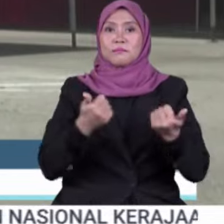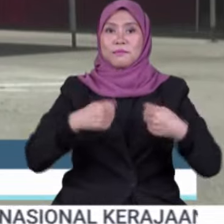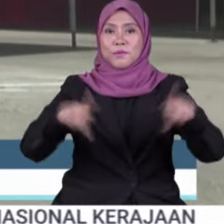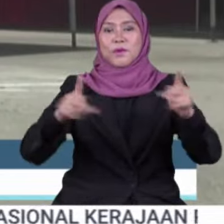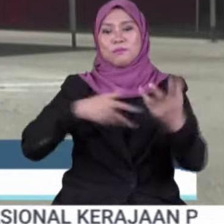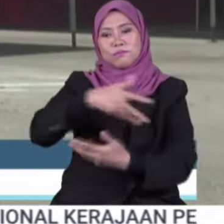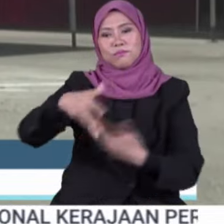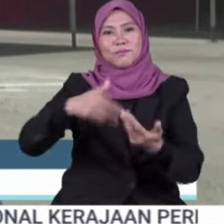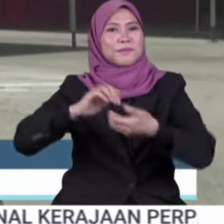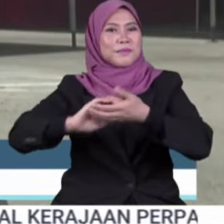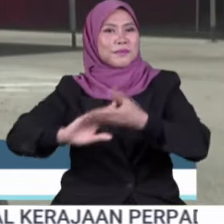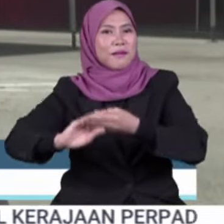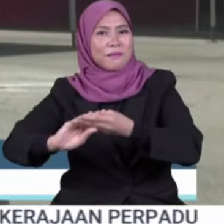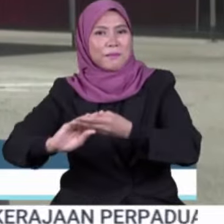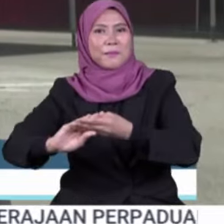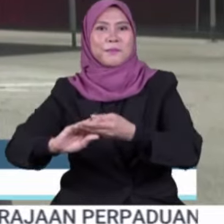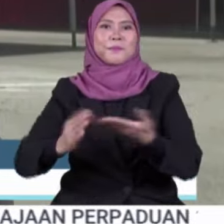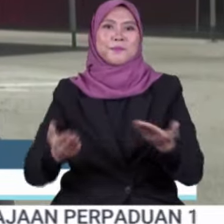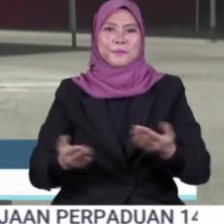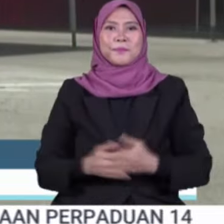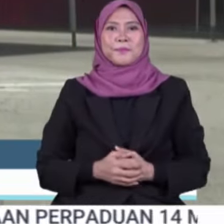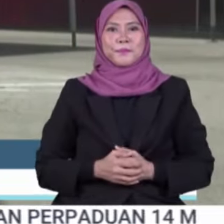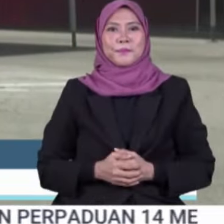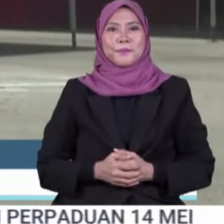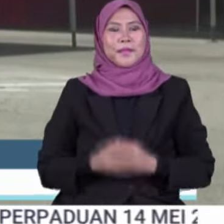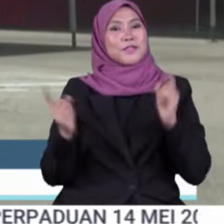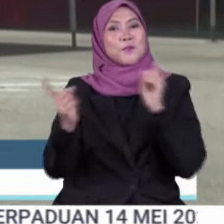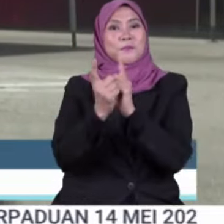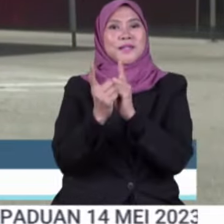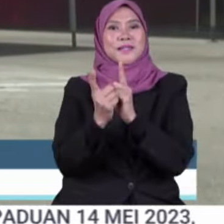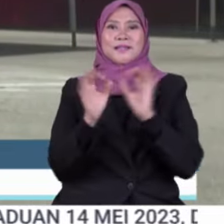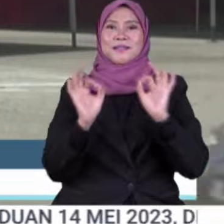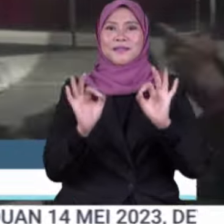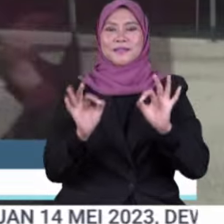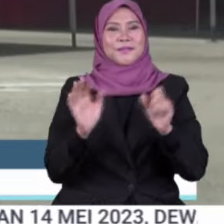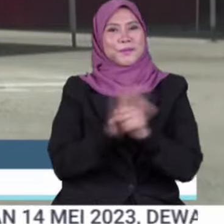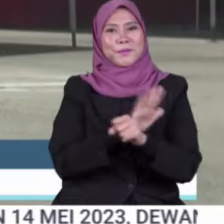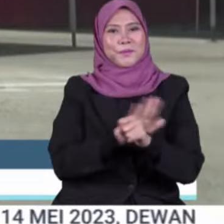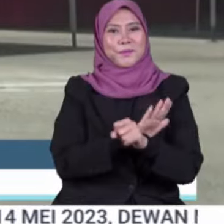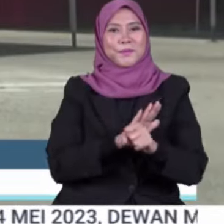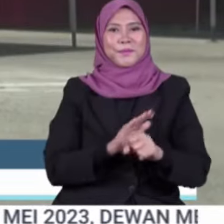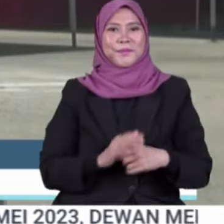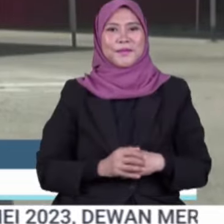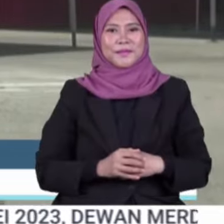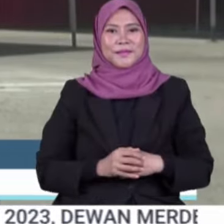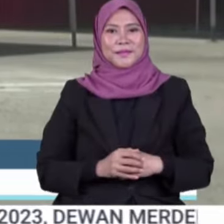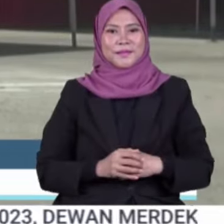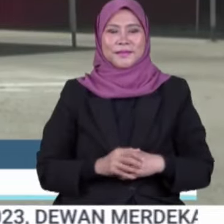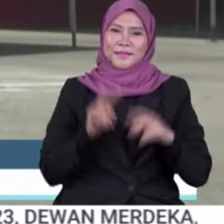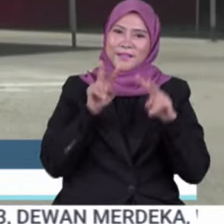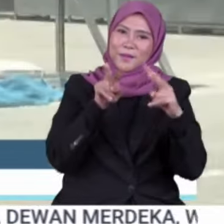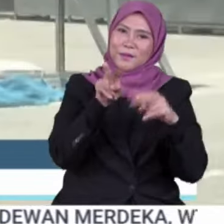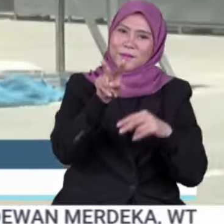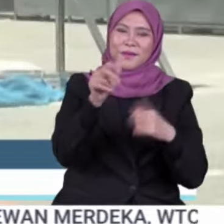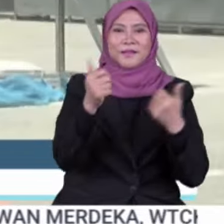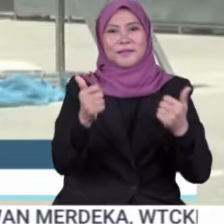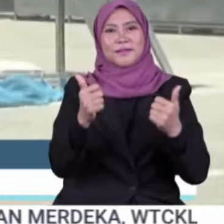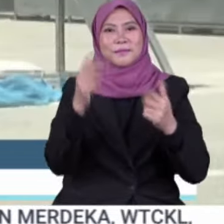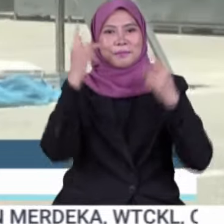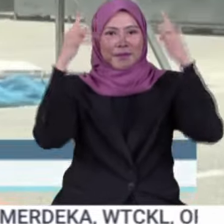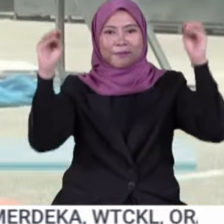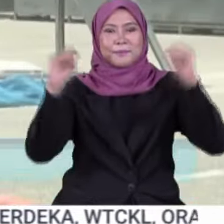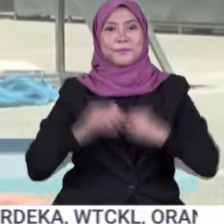dapat salam, macam mana. Jumpa pun dah cukup, tak dapat buat apa-apa pun tak apa, tengok aja pun dah okey. Saya rasa